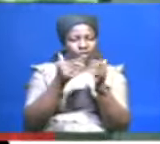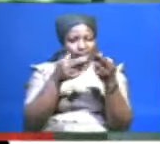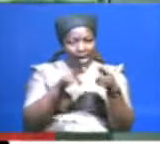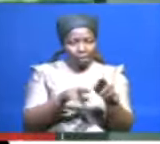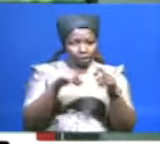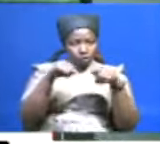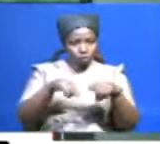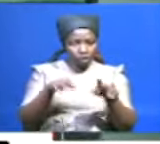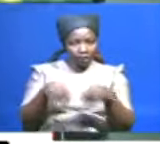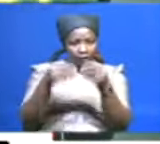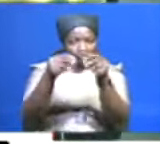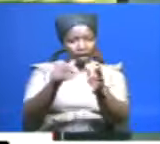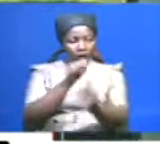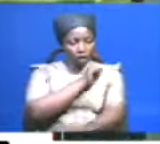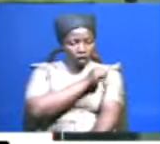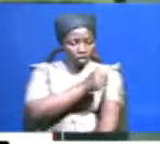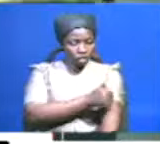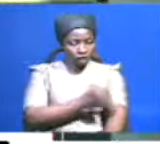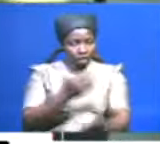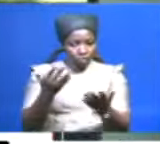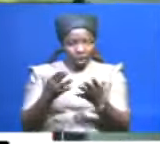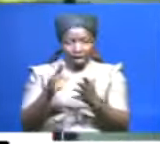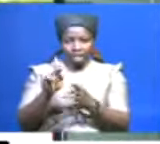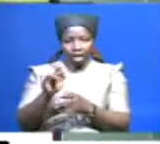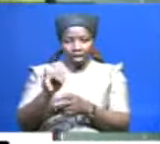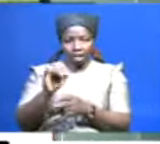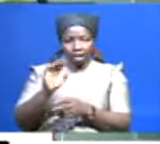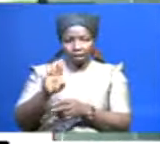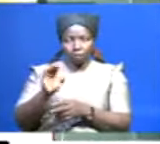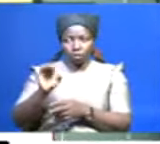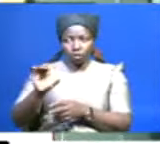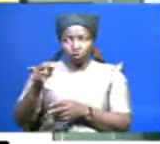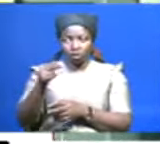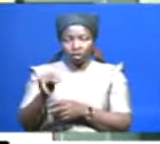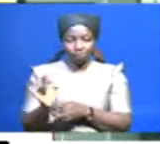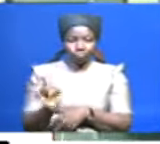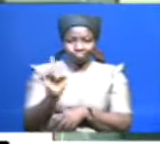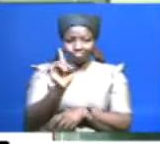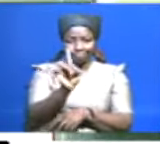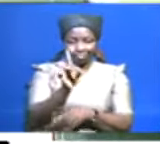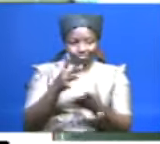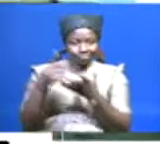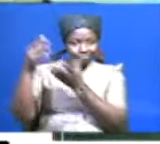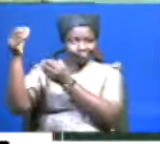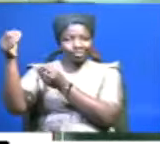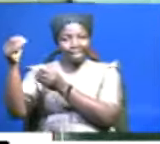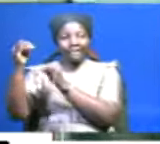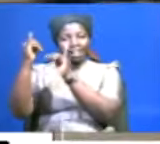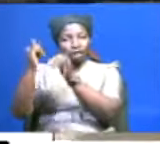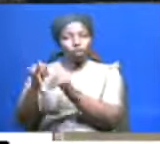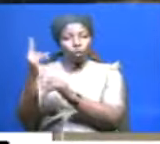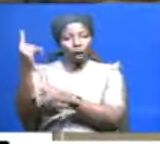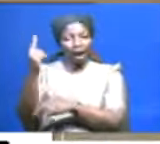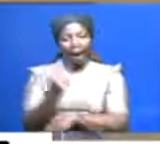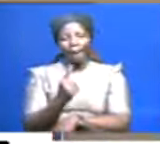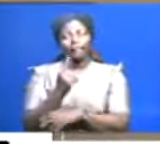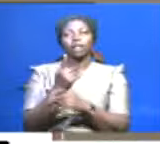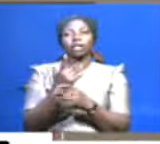ambapo Robert Kiboshi alikuwa anachomoka na vile vile aliingia ambaye ni Francis